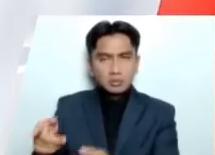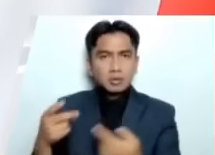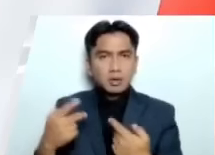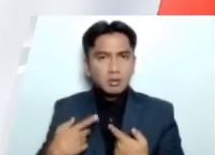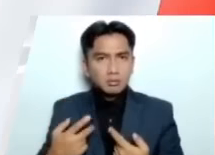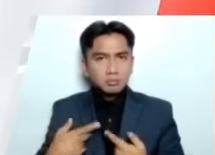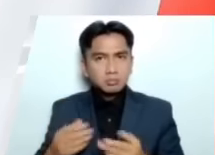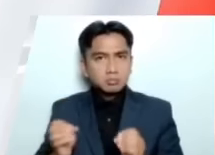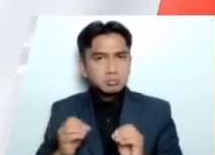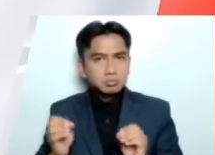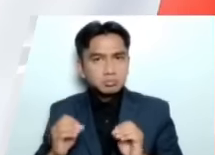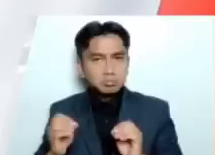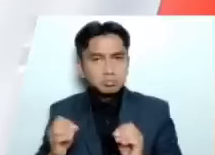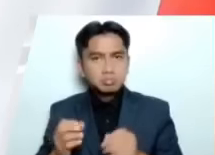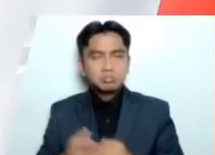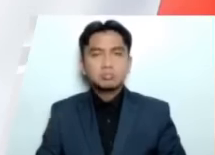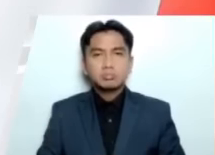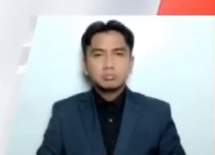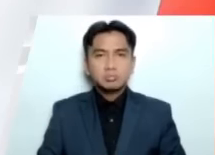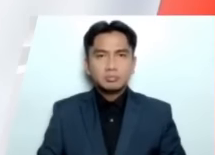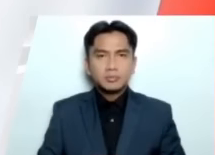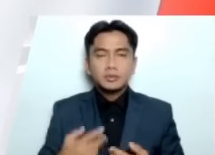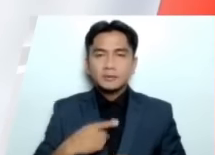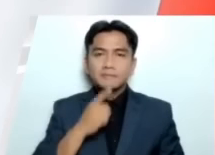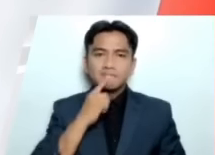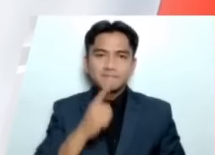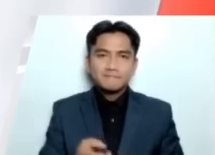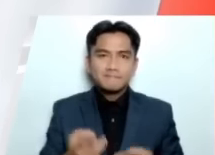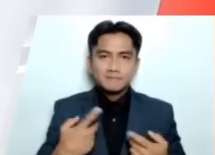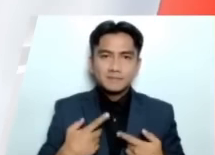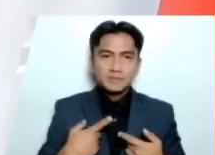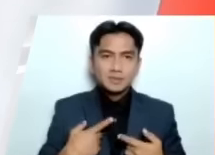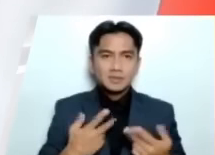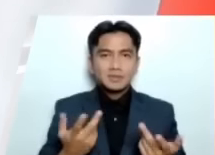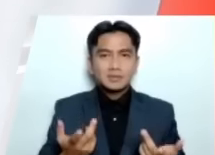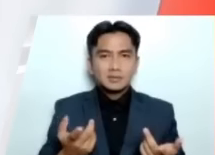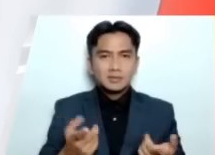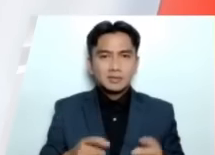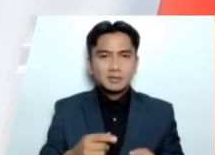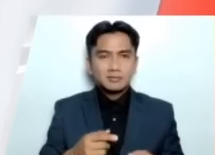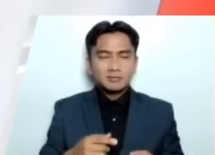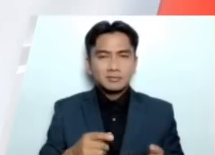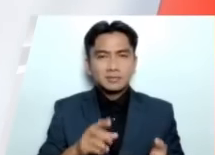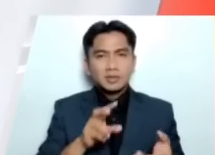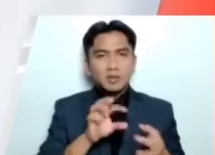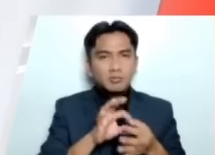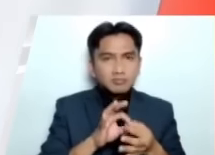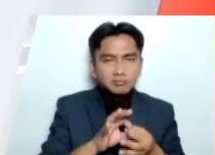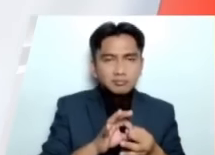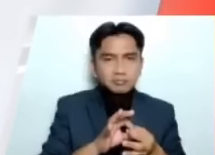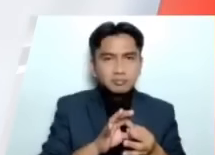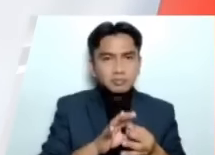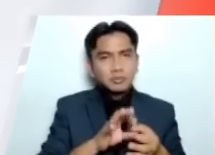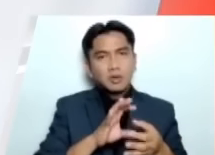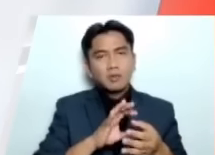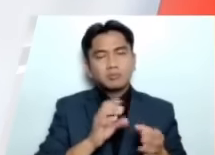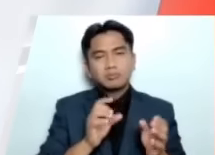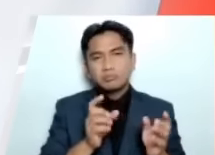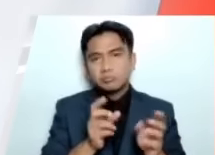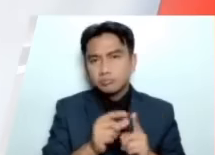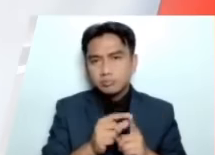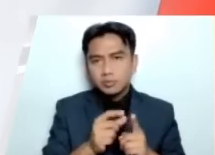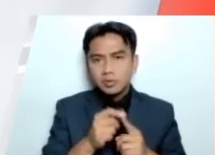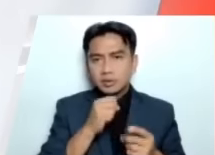pahayag, sinabi ni VP Sara na maliciously taken out of context ang kanyang mga pahayag tungkol sa Pangulo na itinuring na raw na